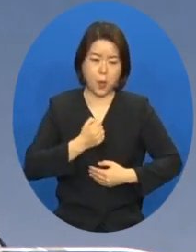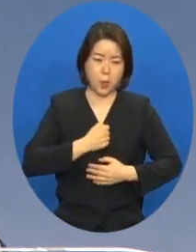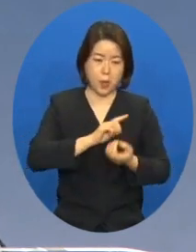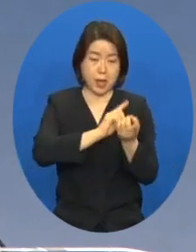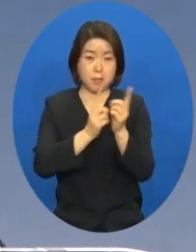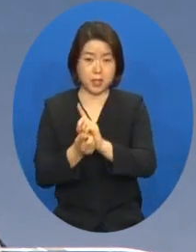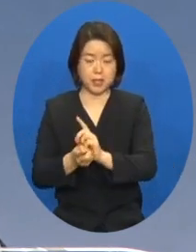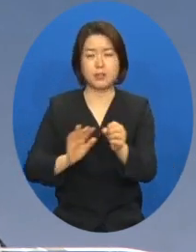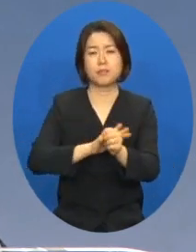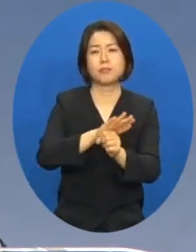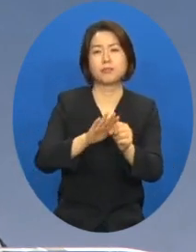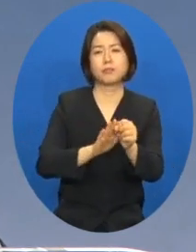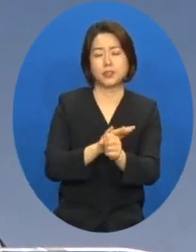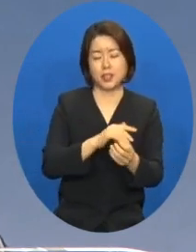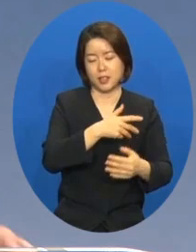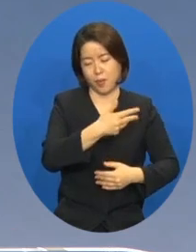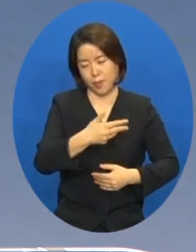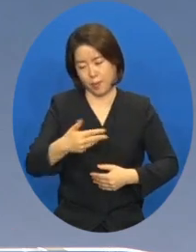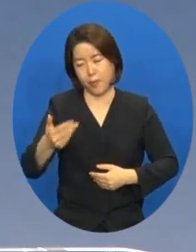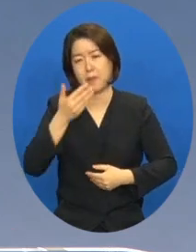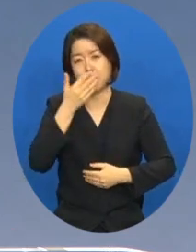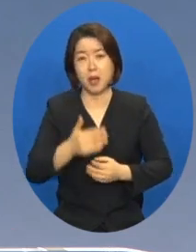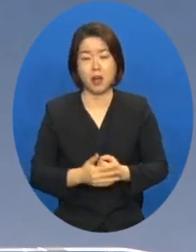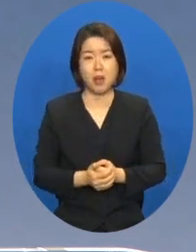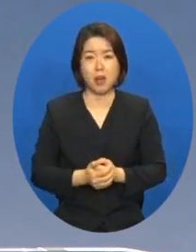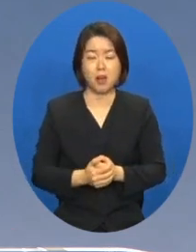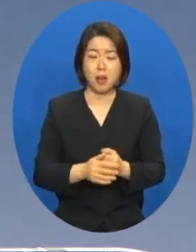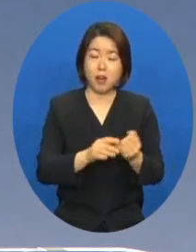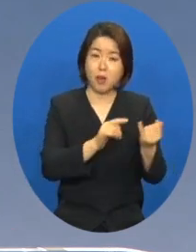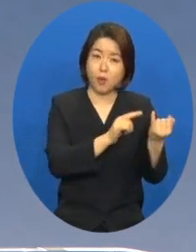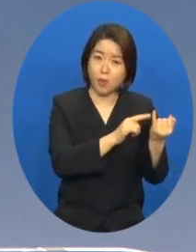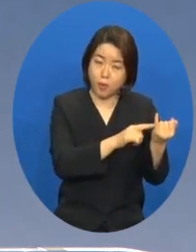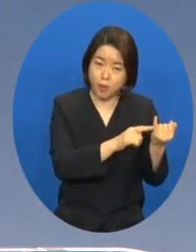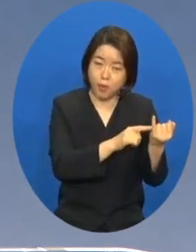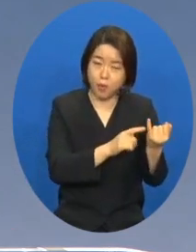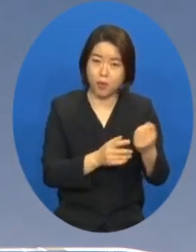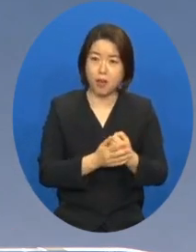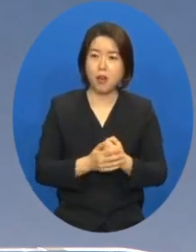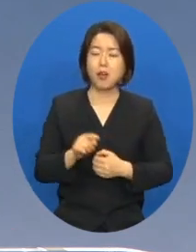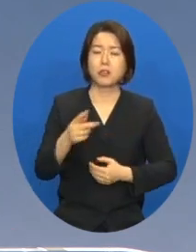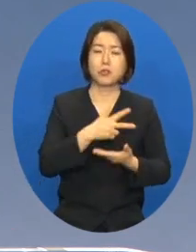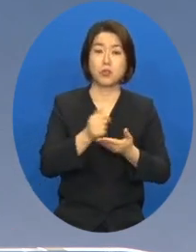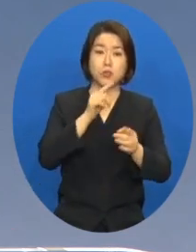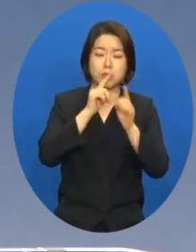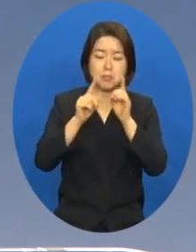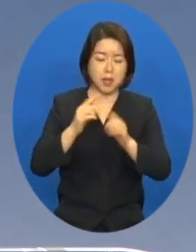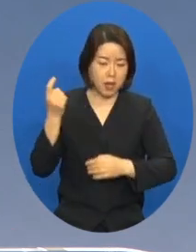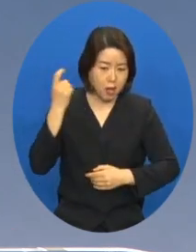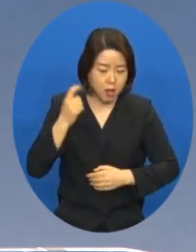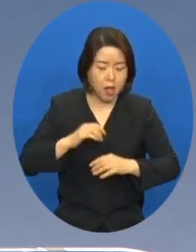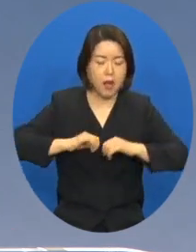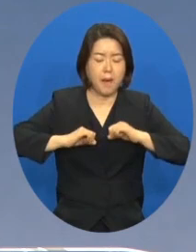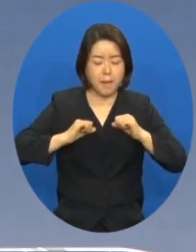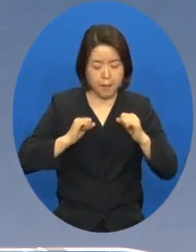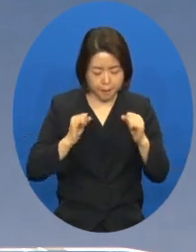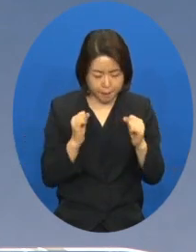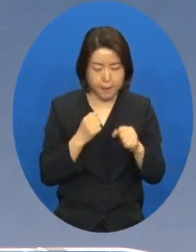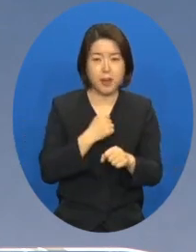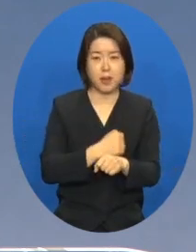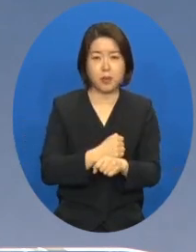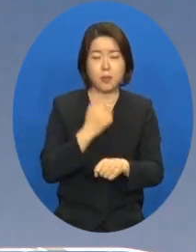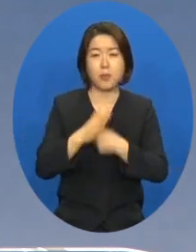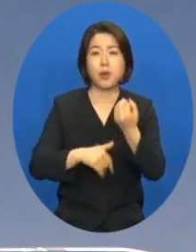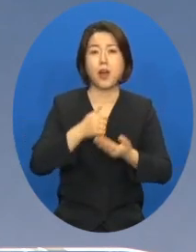사랑이 흘러나올 것이다. 바실레 수링크 여사는 그 주님의 말씀에 순종해서 하나님